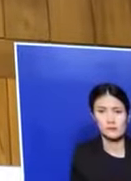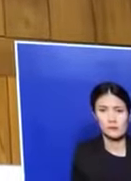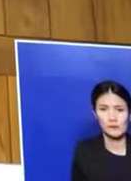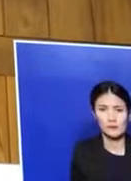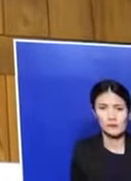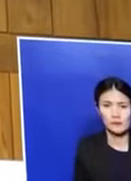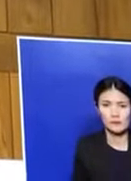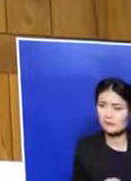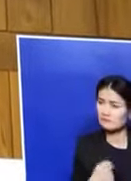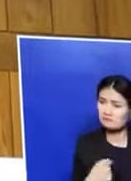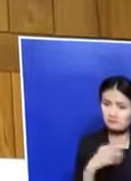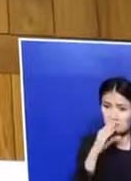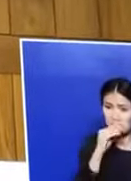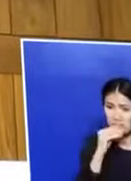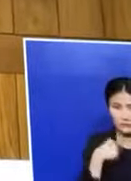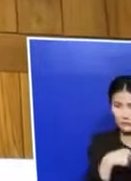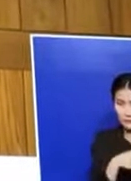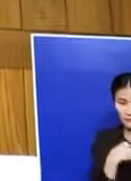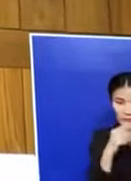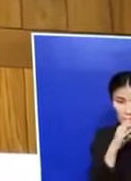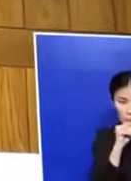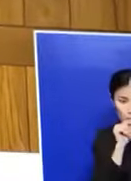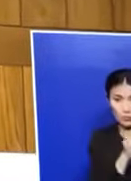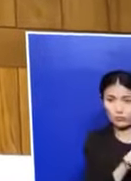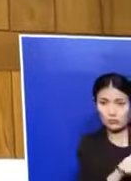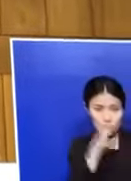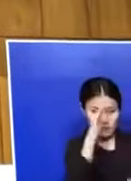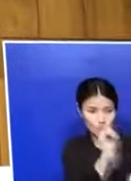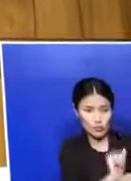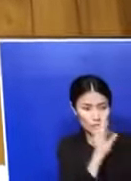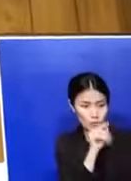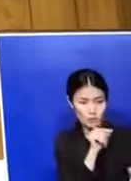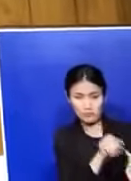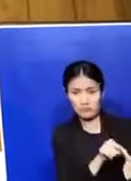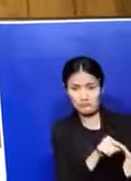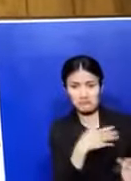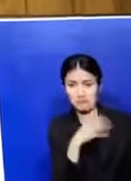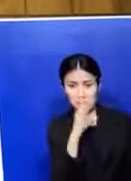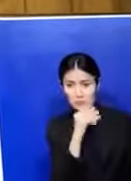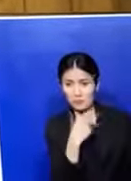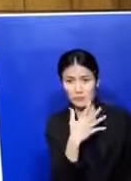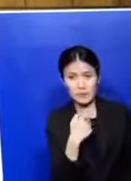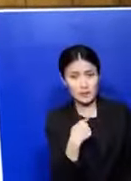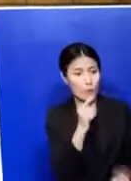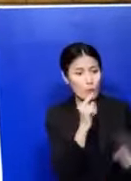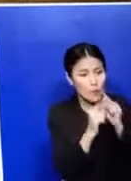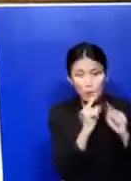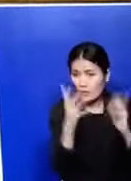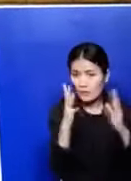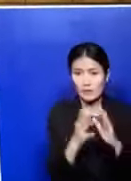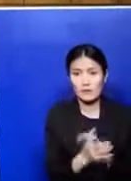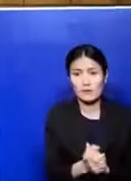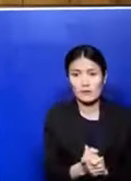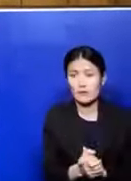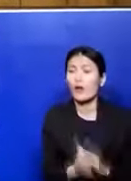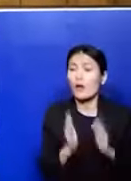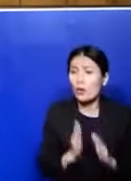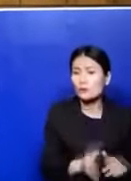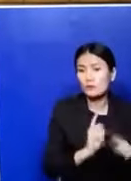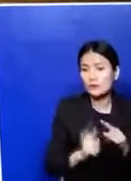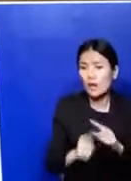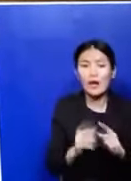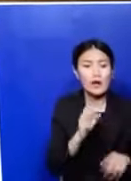ผมยืนยันว่าผมไม่ได้พูดกับเขานะเพราะนั้นคนจะพูดอะไรก็ได้นะอันนั้นเพราะนั้นก็ไปสอบส